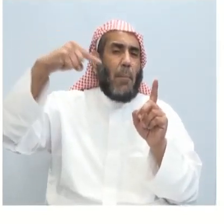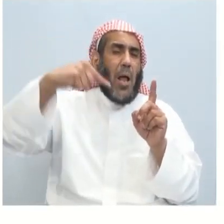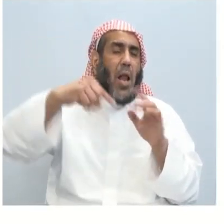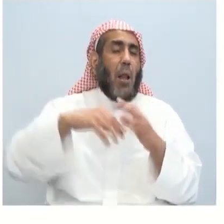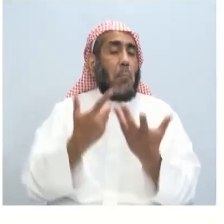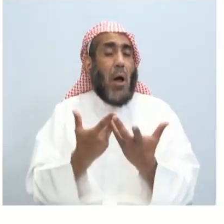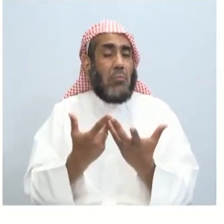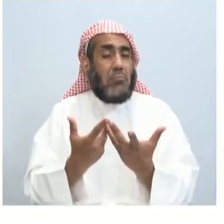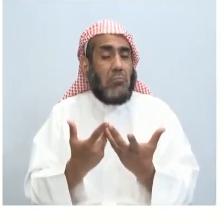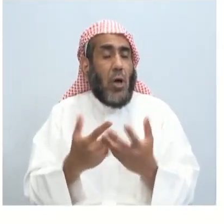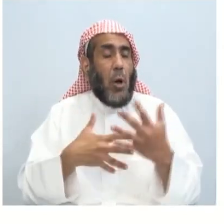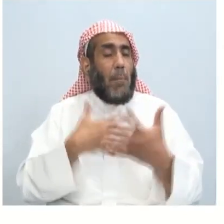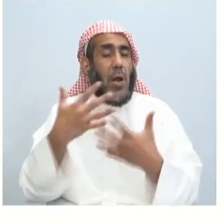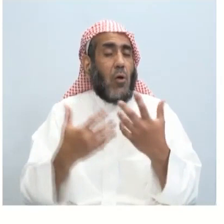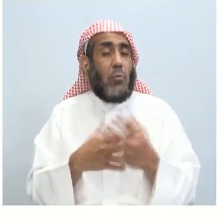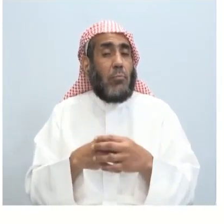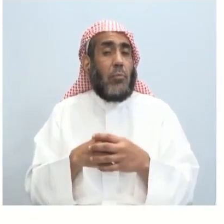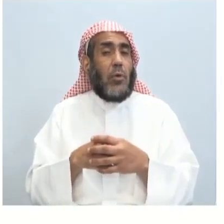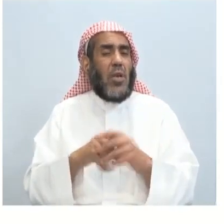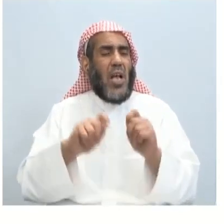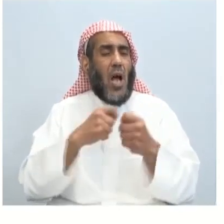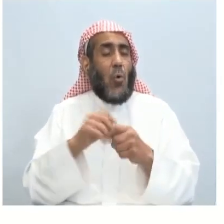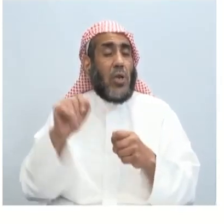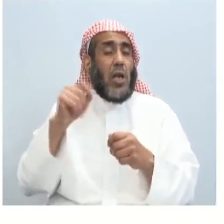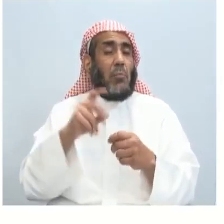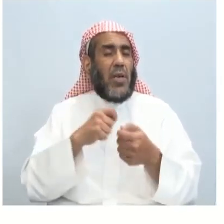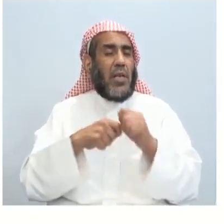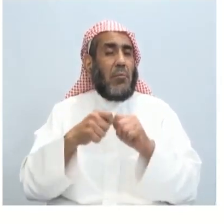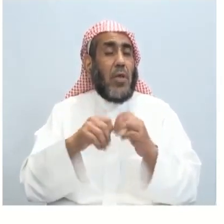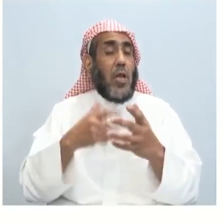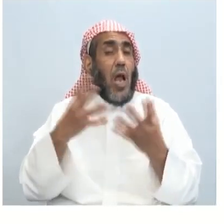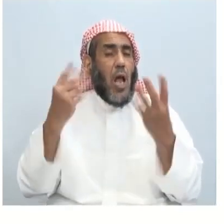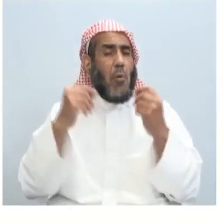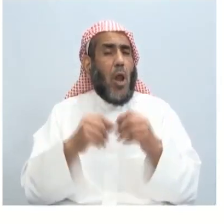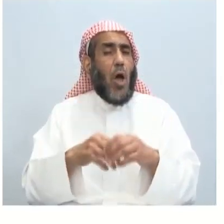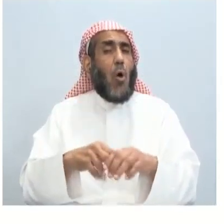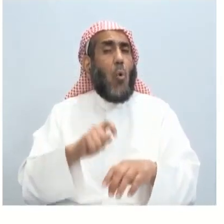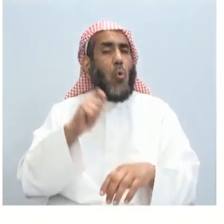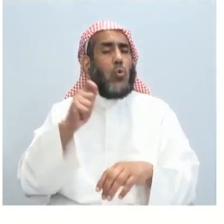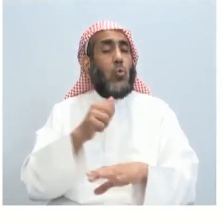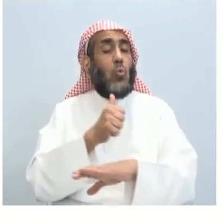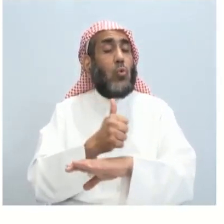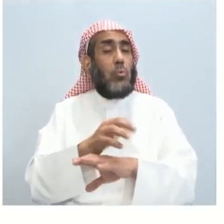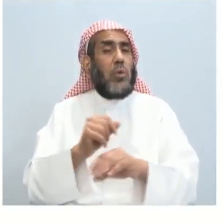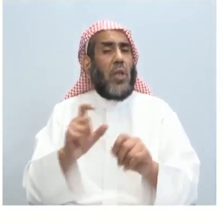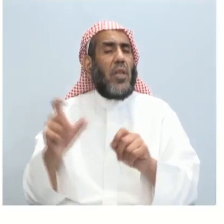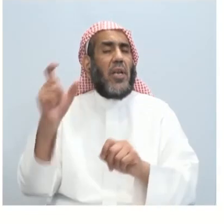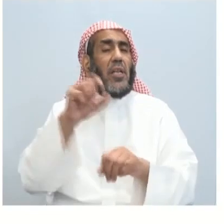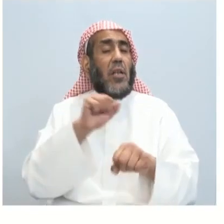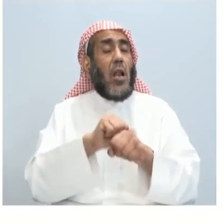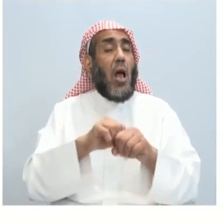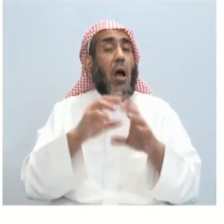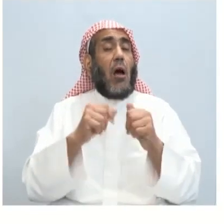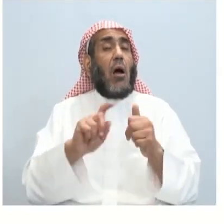المائل ما رايكم هنا حول جابر الكيمياء الى علم له اصوله بنظريه الاجسام لها